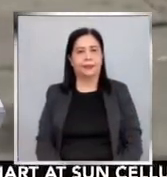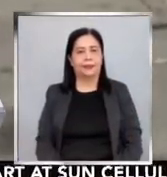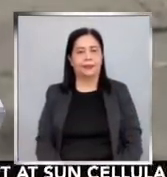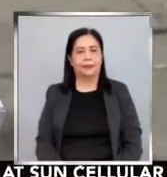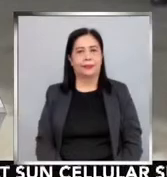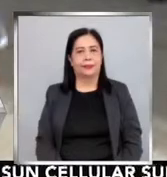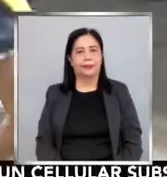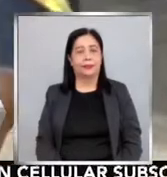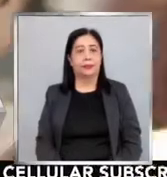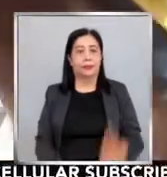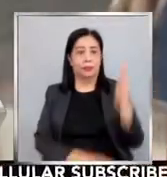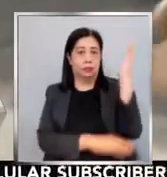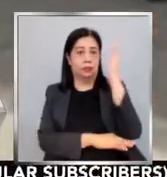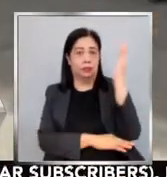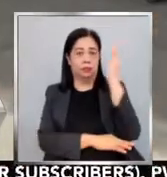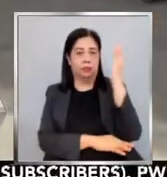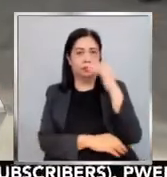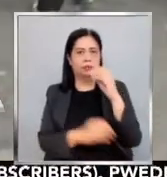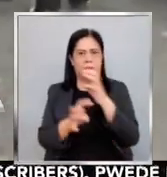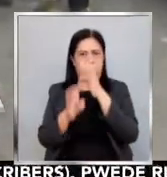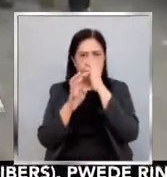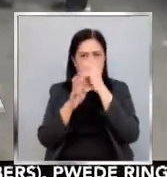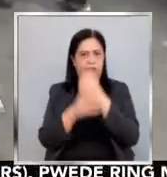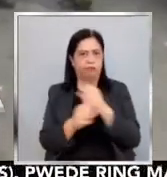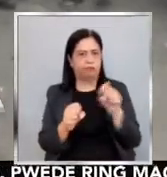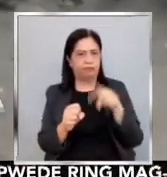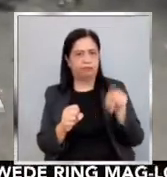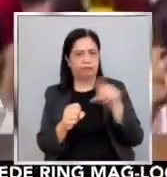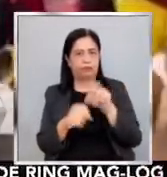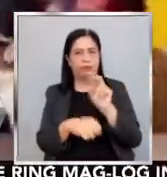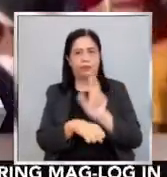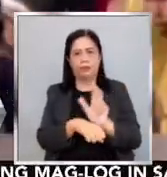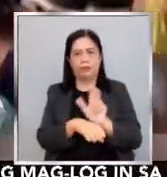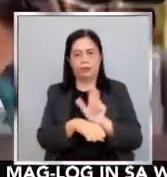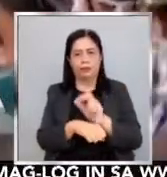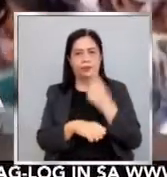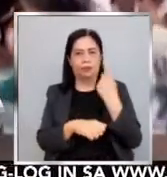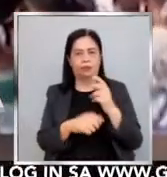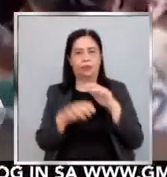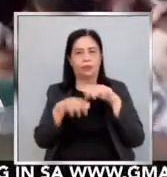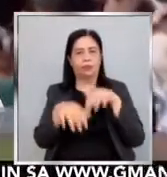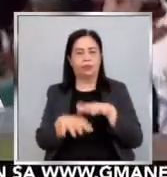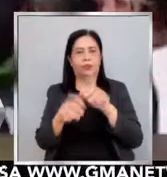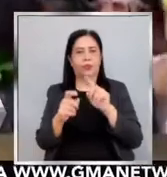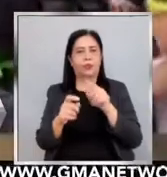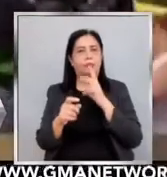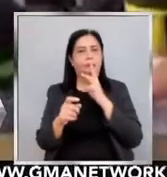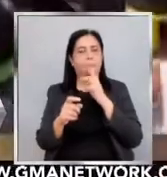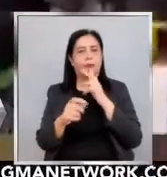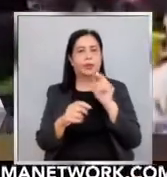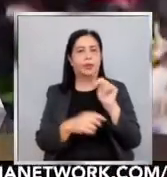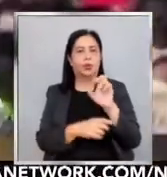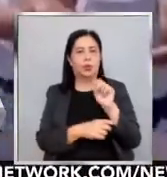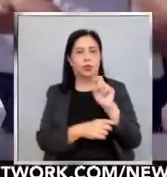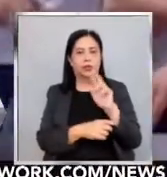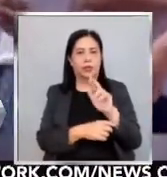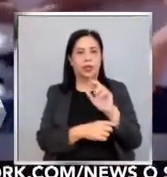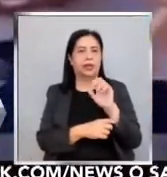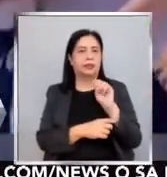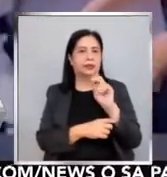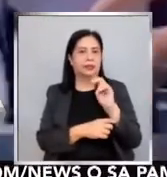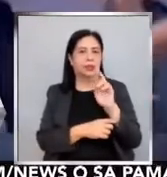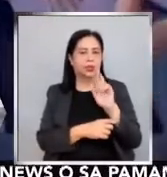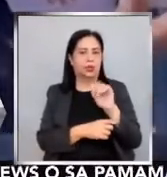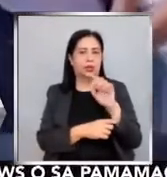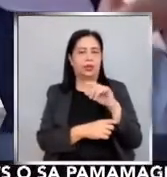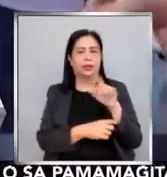Tanghali pa lang, mahigpit na ang seguridad sa Naga City para sa prosesyon ng imahe ni Nuestra Senora de Peña Francia. Kahit